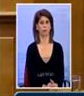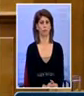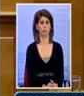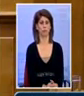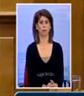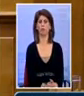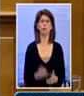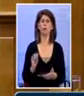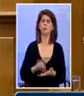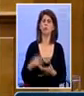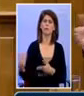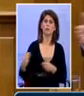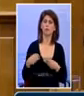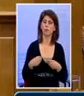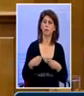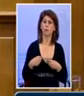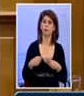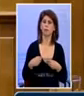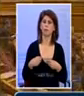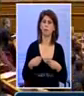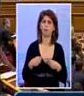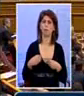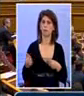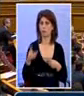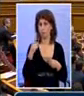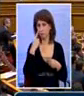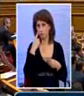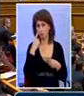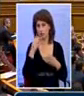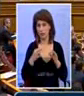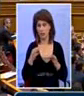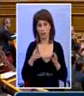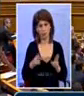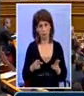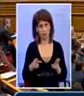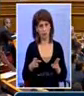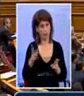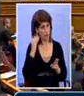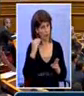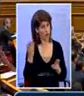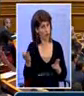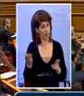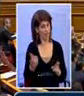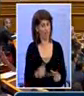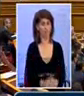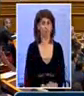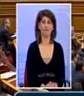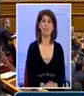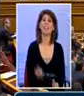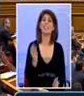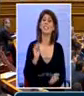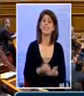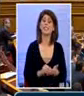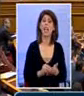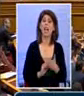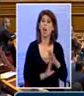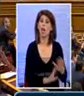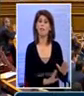Τι άλλο αφήσατε? Σας παρακολουθώ να συζητάτε και διακόπτω για να με παρακολουθήσετε κι εσείς. Τι άλλο αφήσατε πίσω